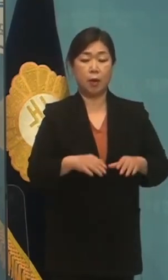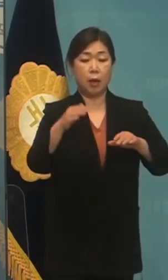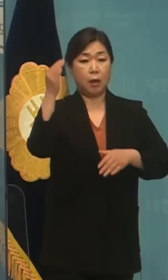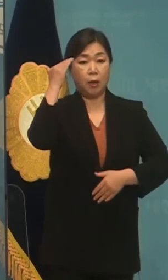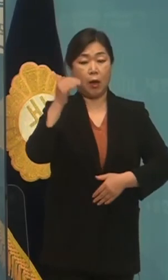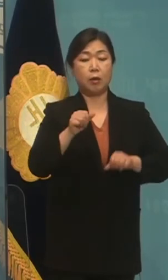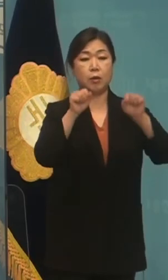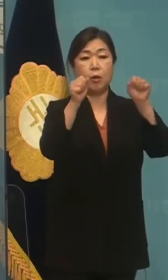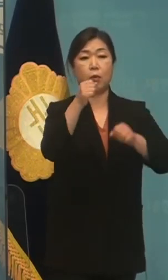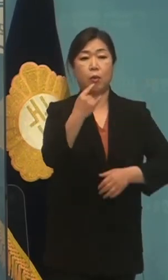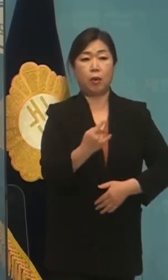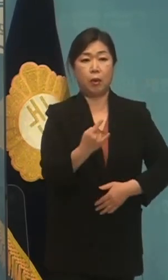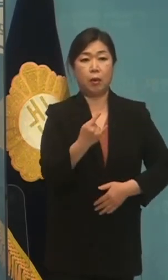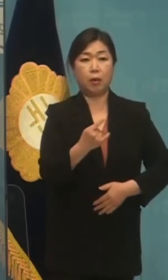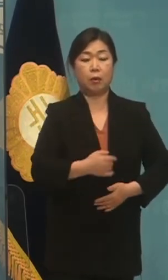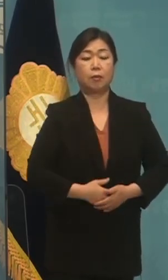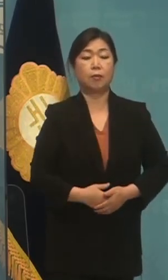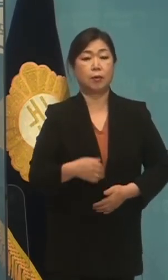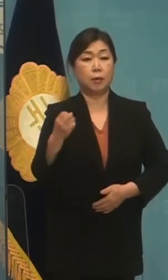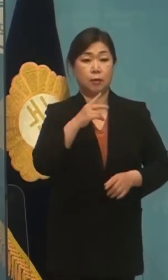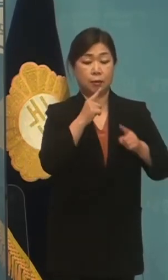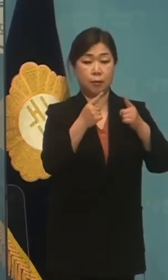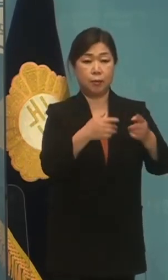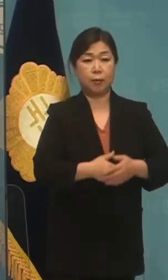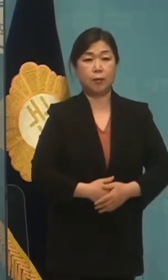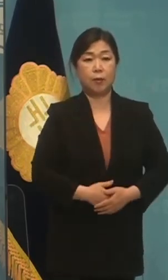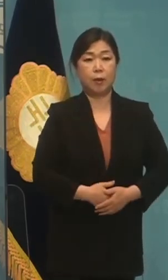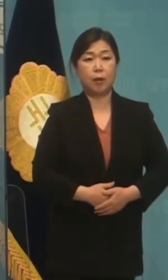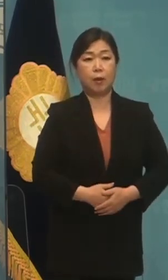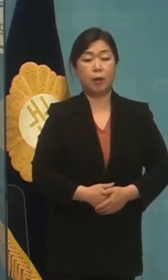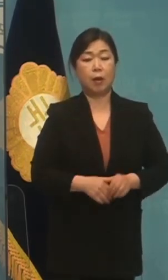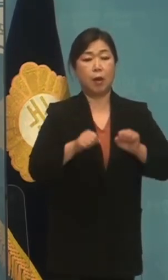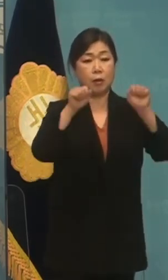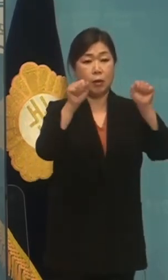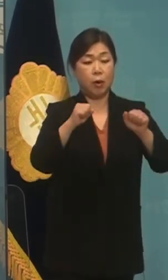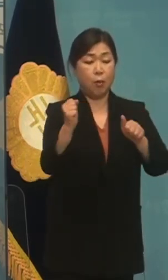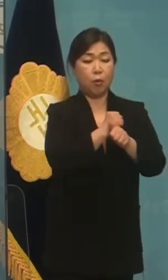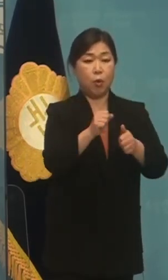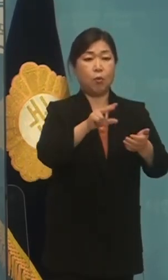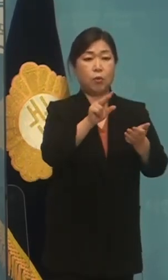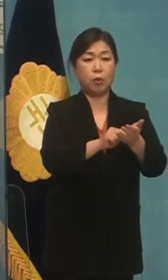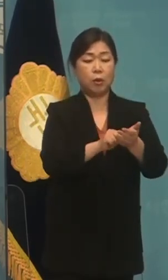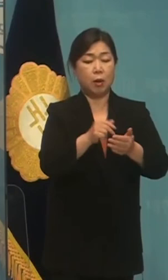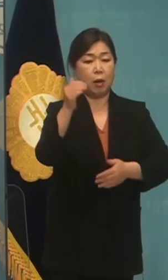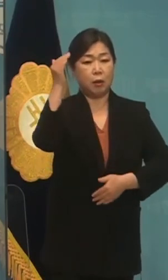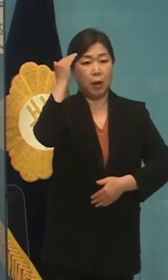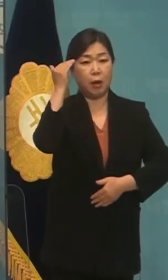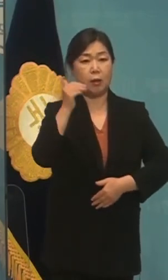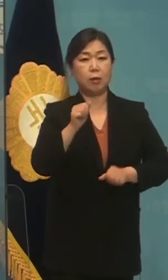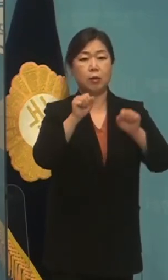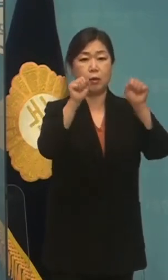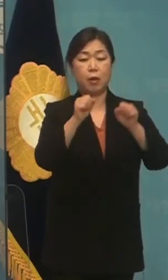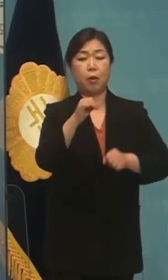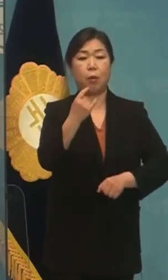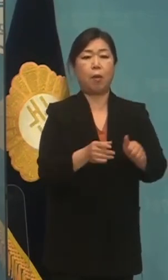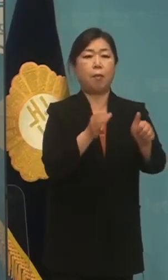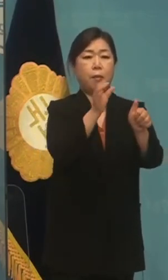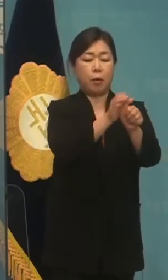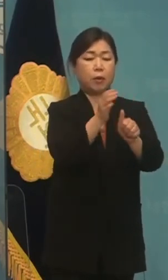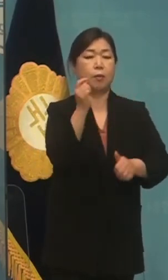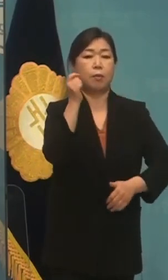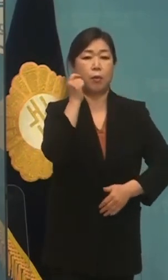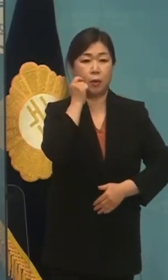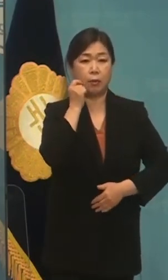대한체육회의 다시 말씀드리겠습니다. 체육계 폭력 문제를 대한체육회에 맡겨둘 수는